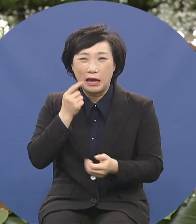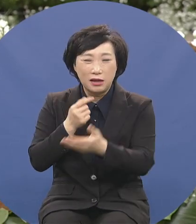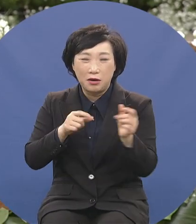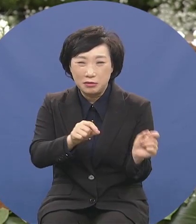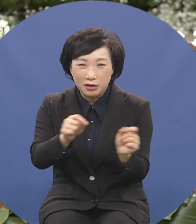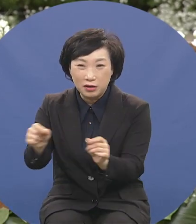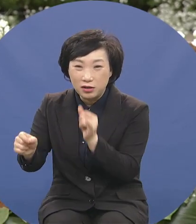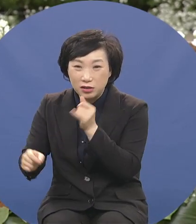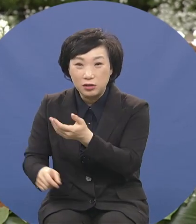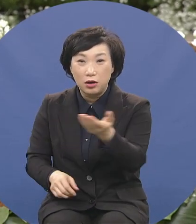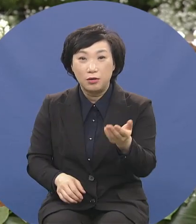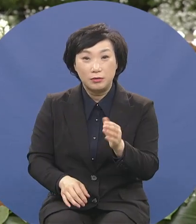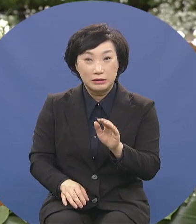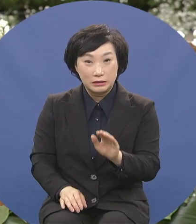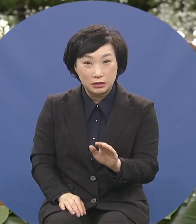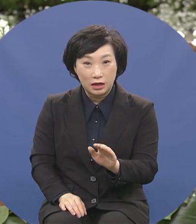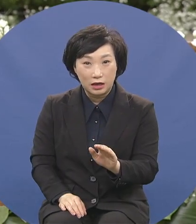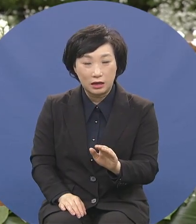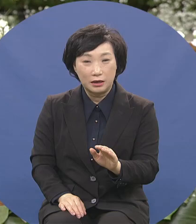이래가면서